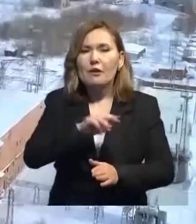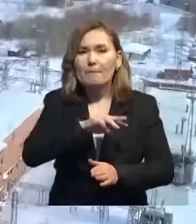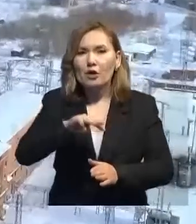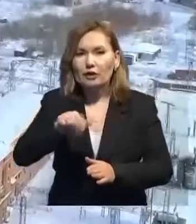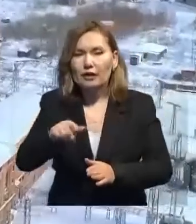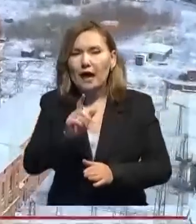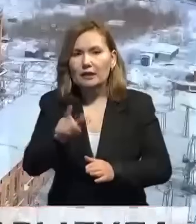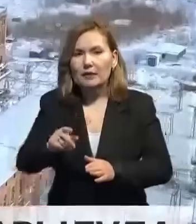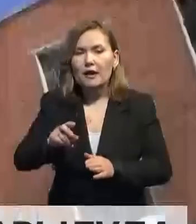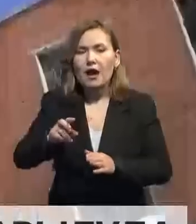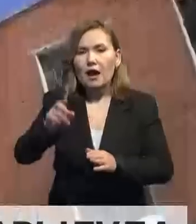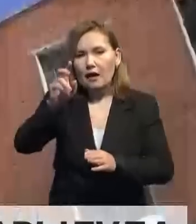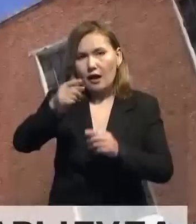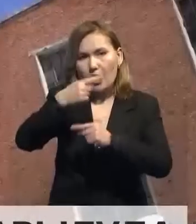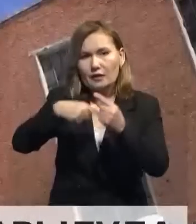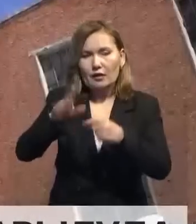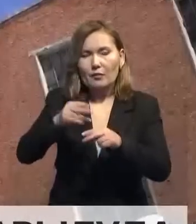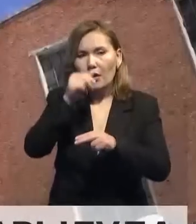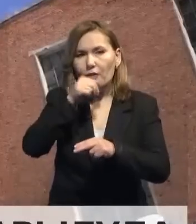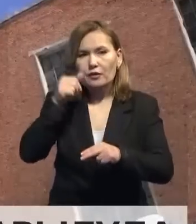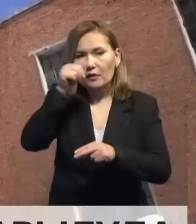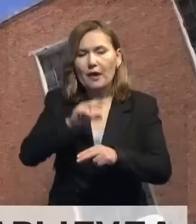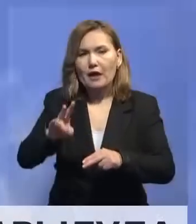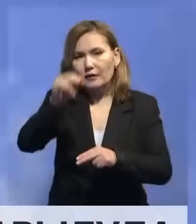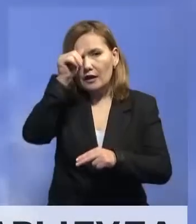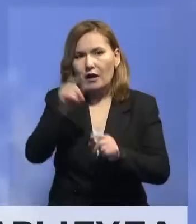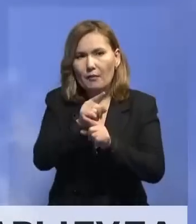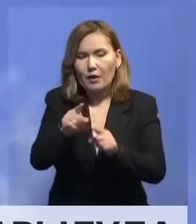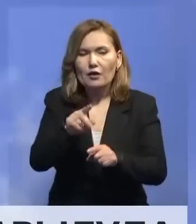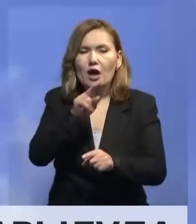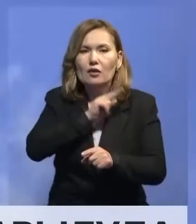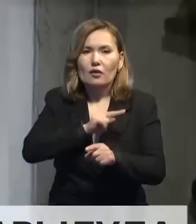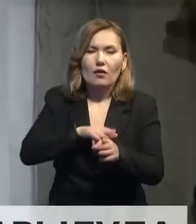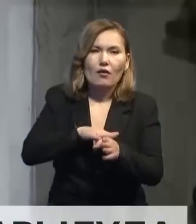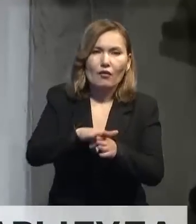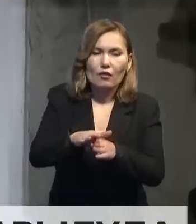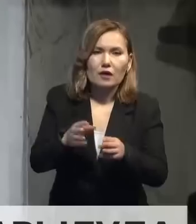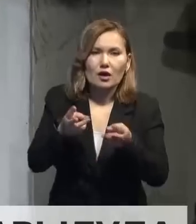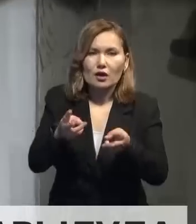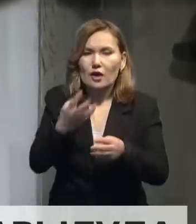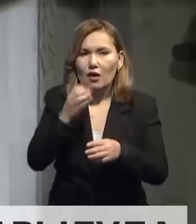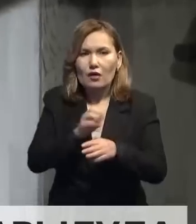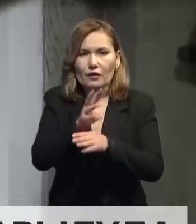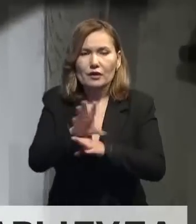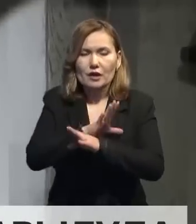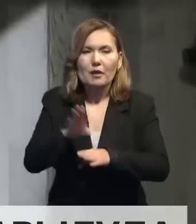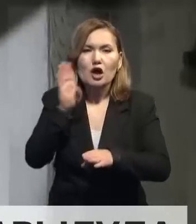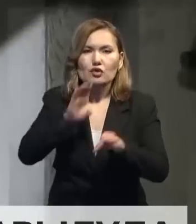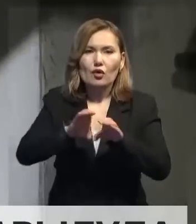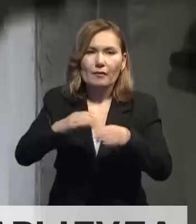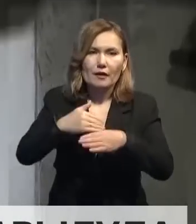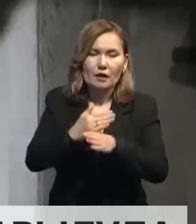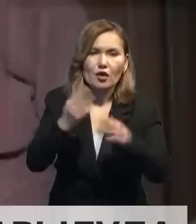Естеріңізге сала кетейік, аталған нысан былтыр қарашадан бері толық қуатта жылу берген жоқ. Өйткені су құбырлары жарылып өрт